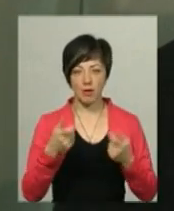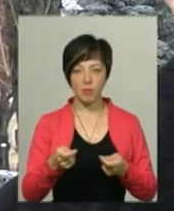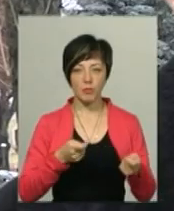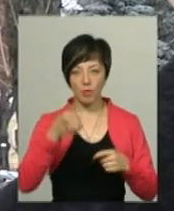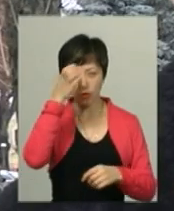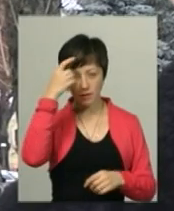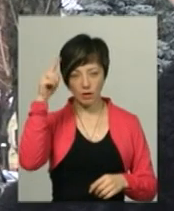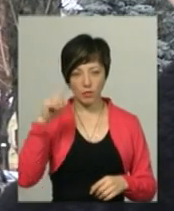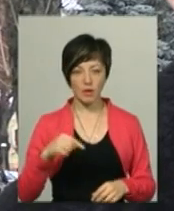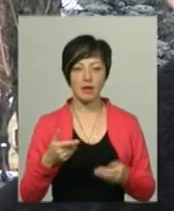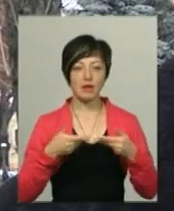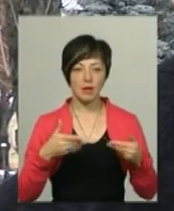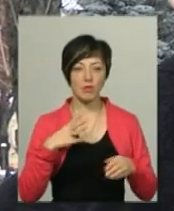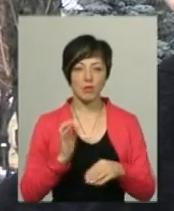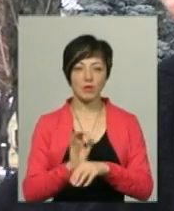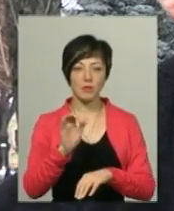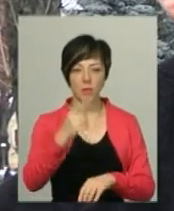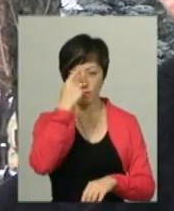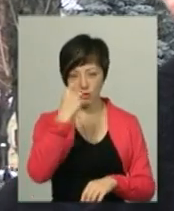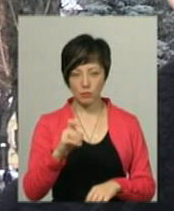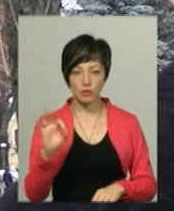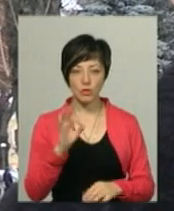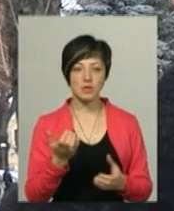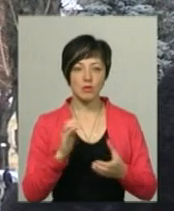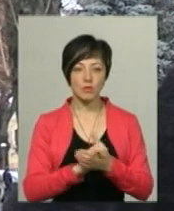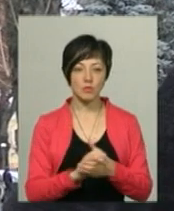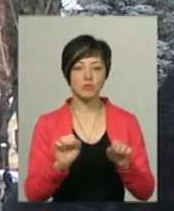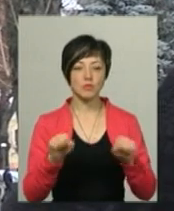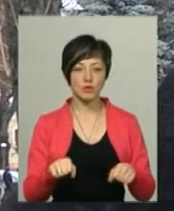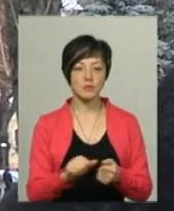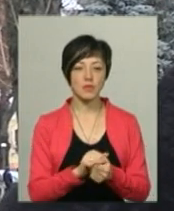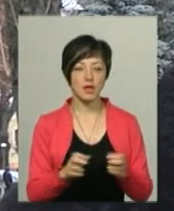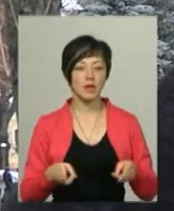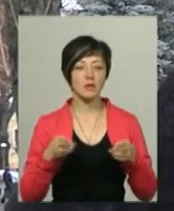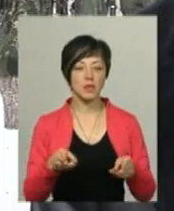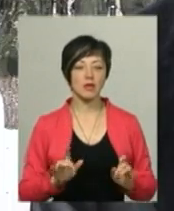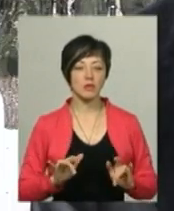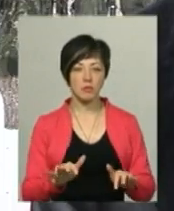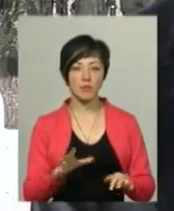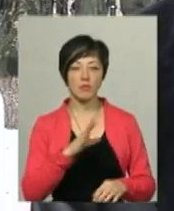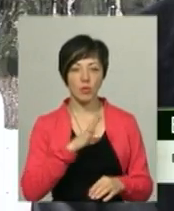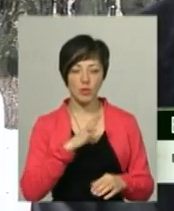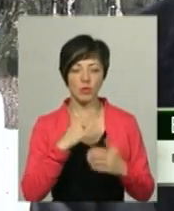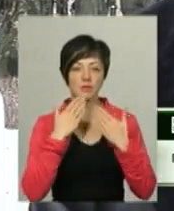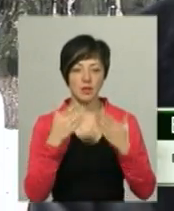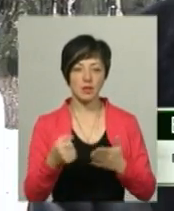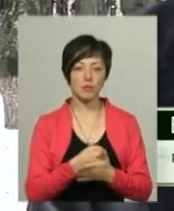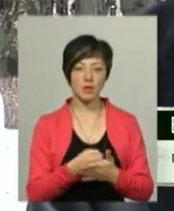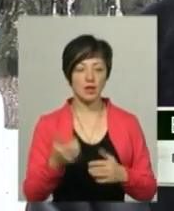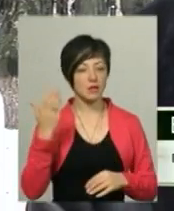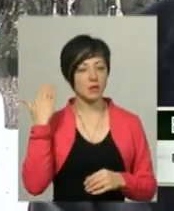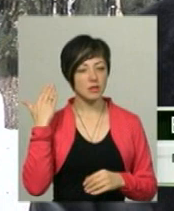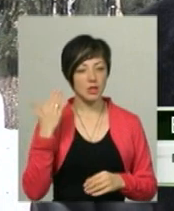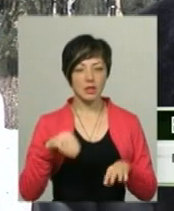Миколаєва. Нами було направлено повідомлення про те, що ознайомитися він зможе з матеріалами кримінального провадження. Було звернення з клопотанням, але на той